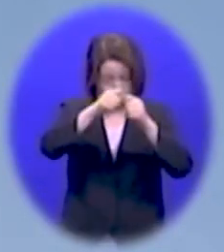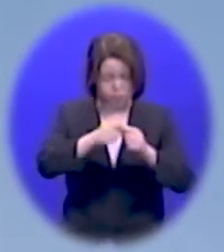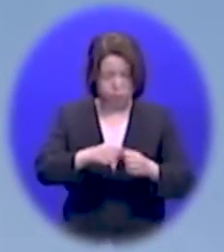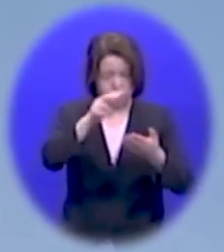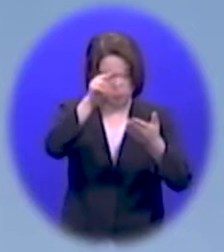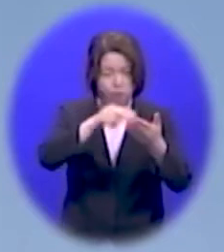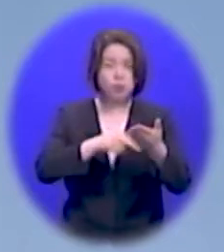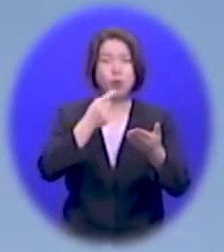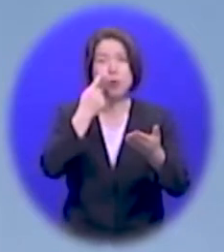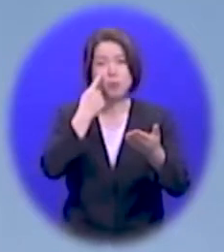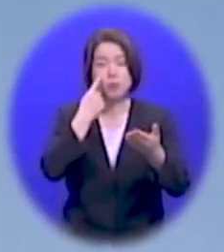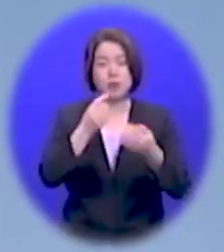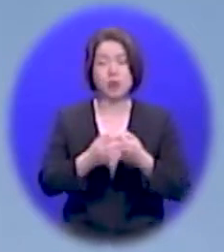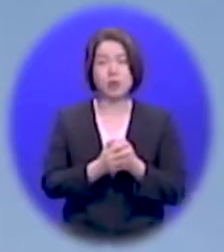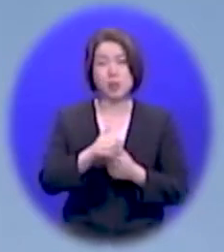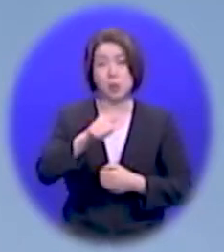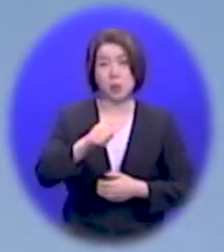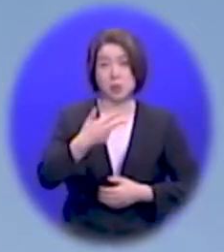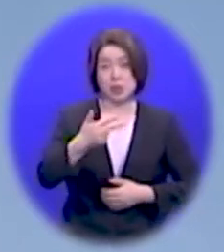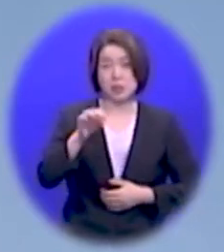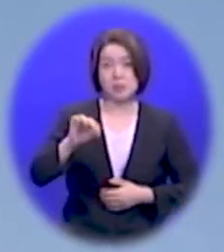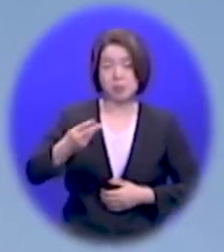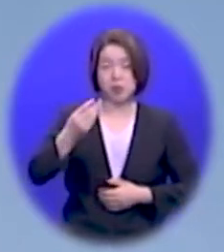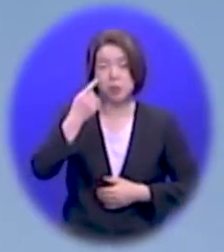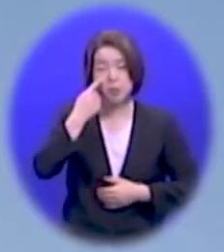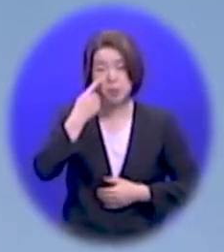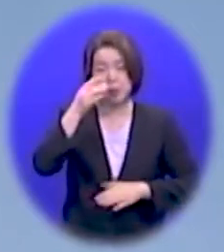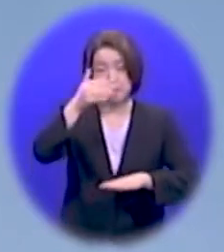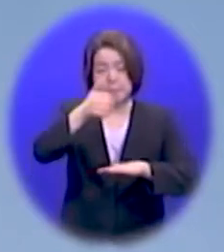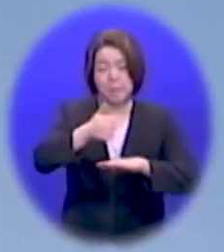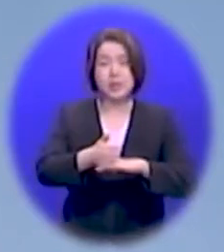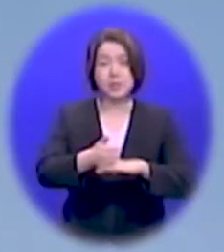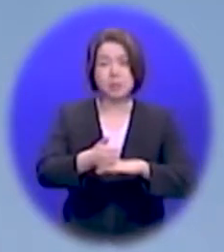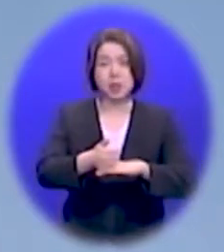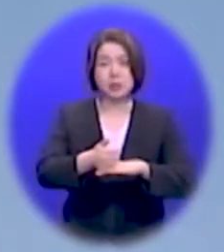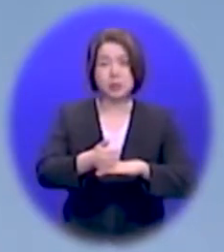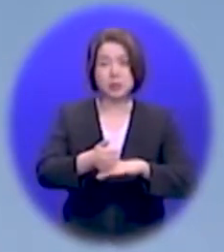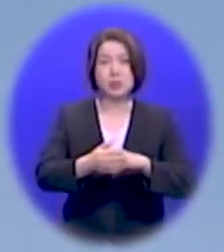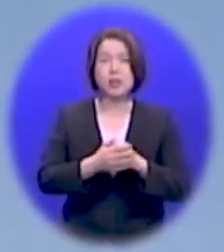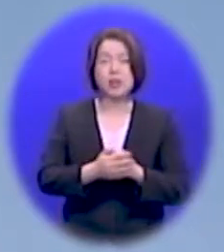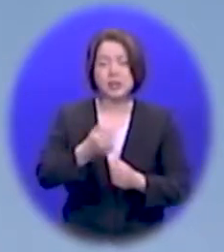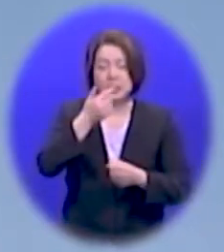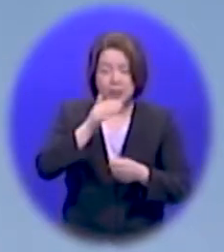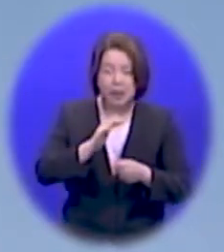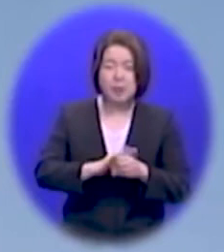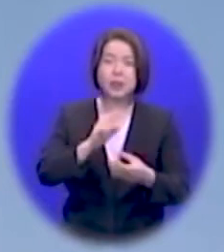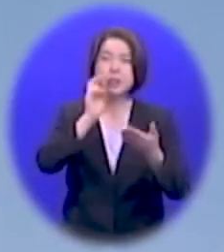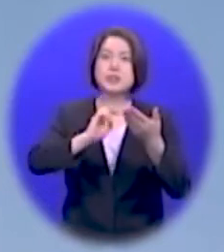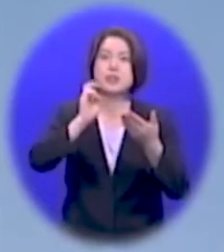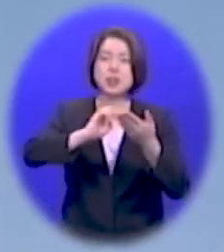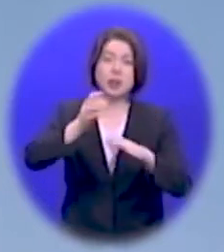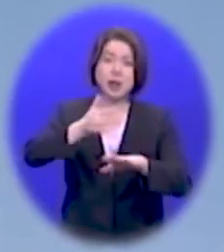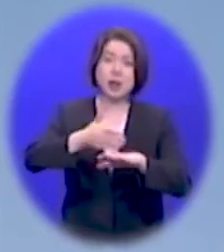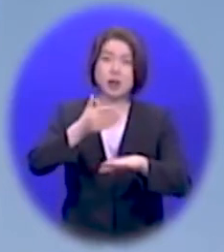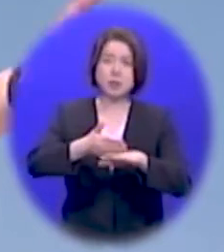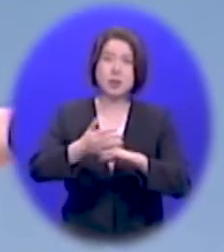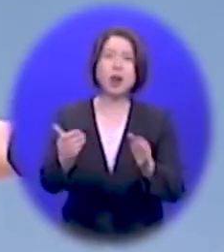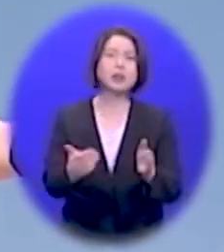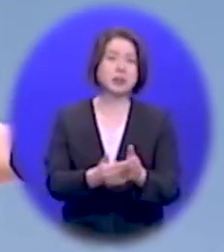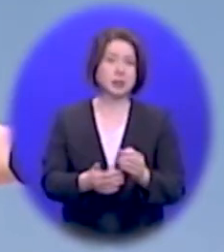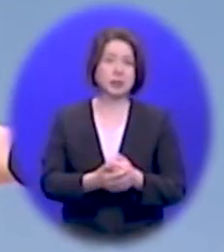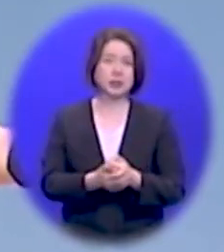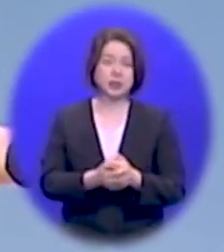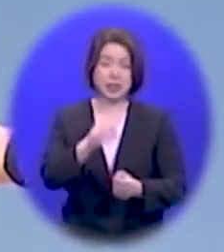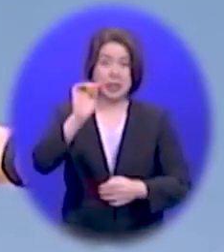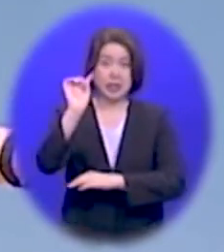그 시편 57편 의 마지막은 기가 박힌 찬양과 감사로 끊는다는 다윗의 시편 2 다